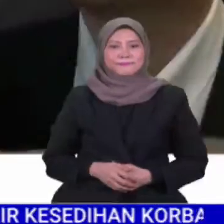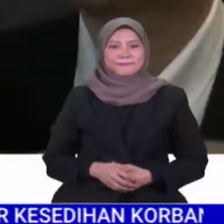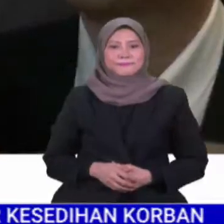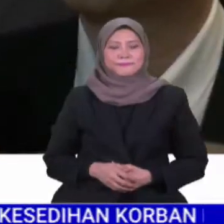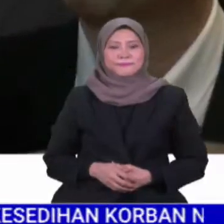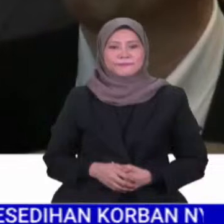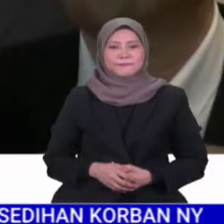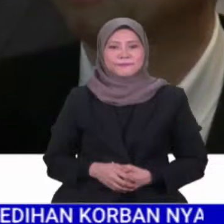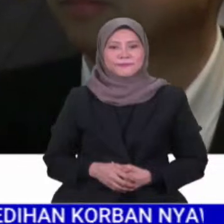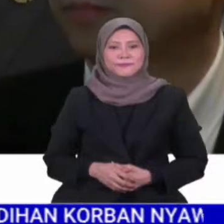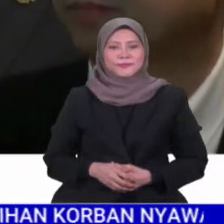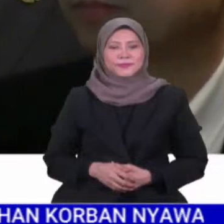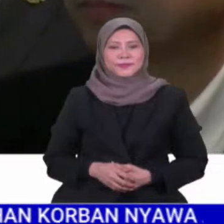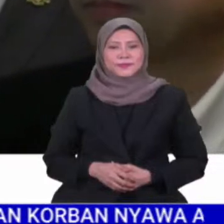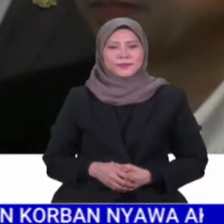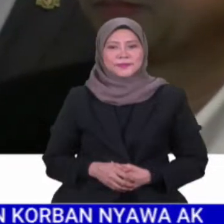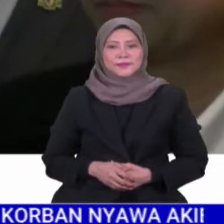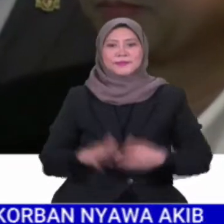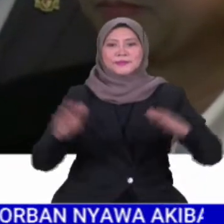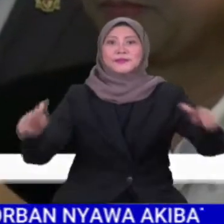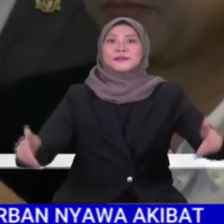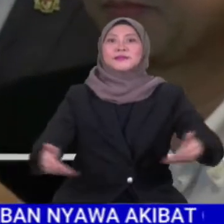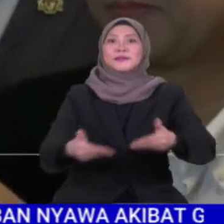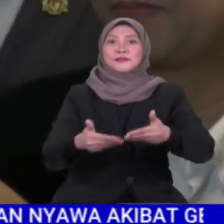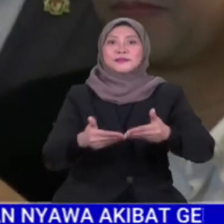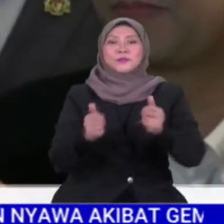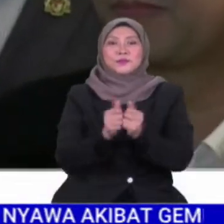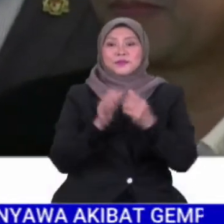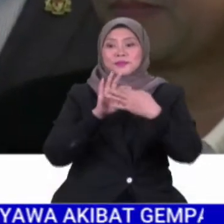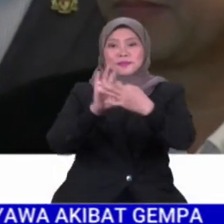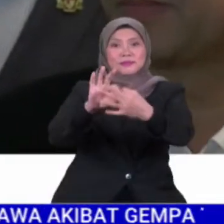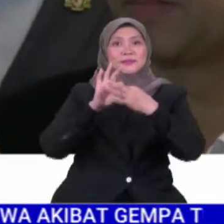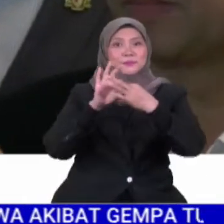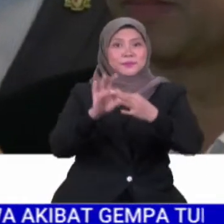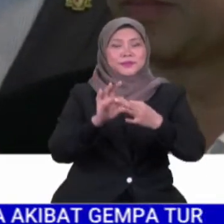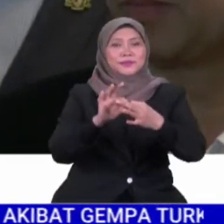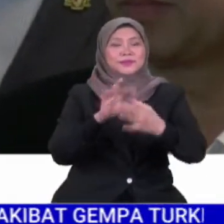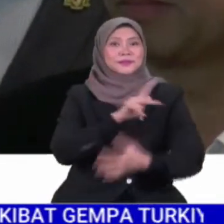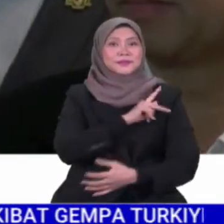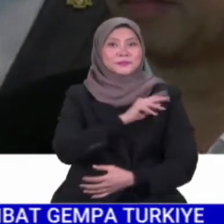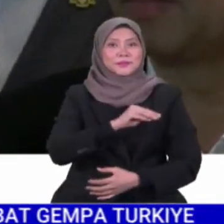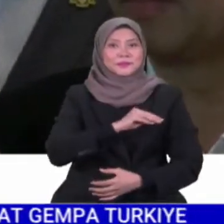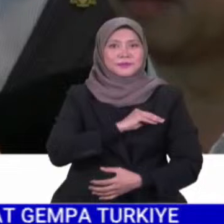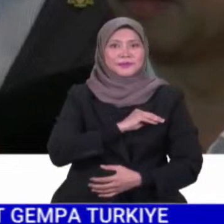Kita bila dah diperkenalkan dengan kerjasama Kementerian